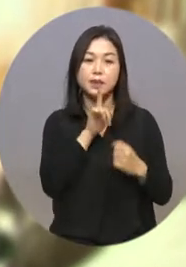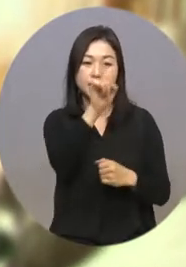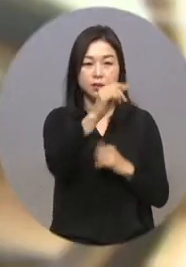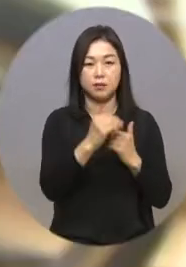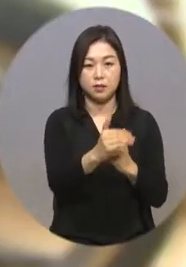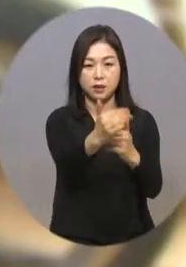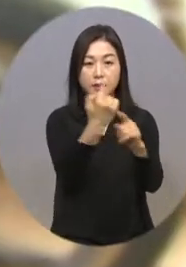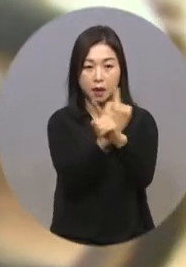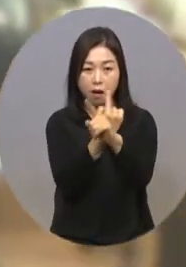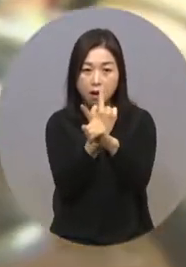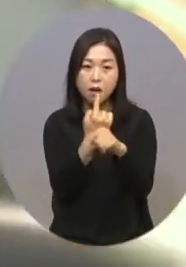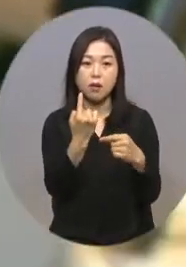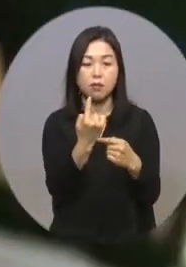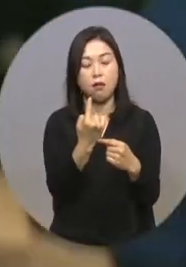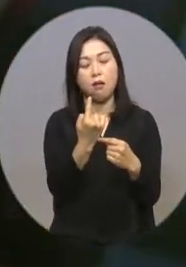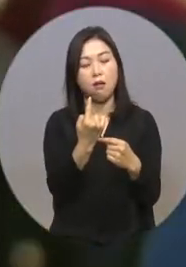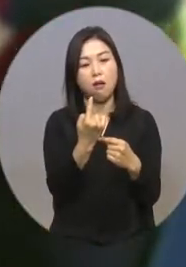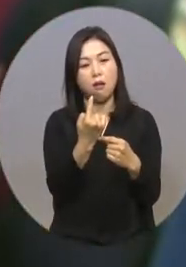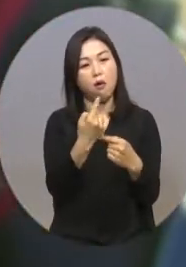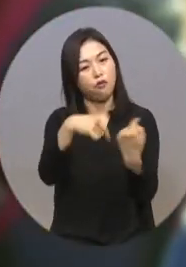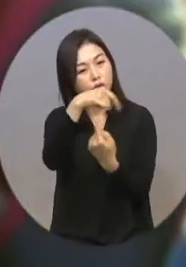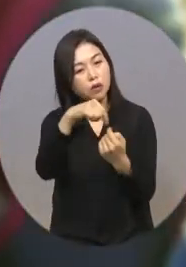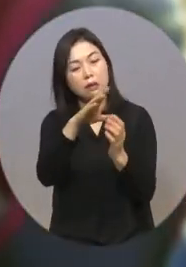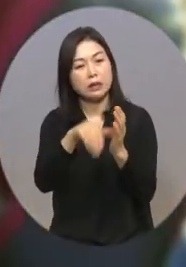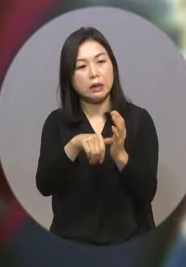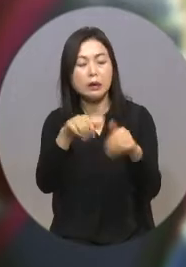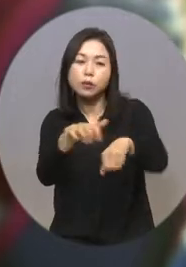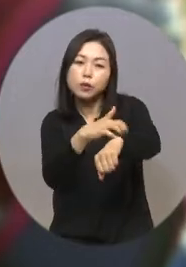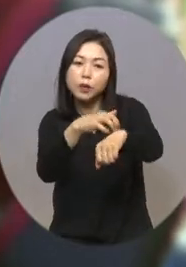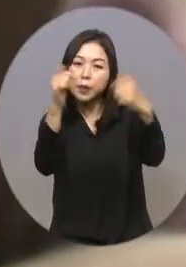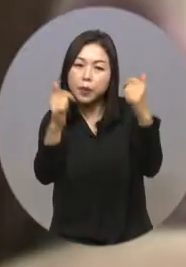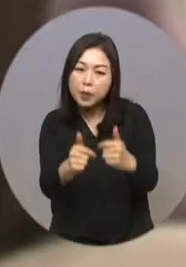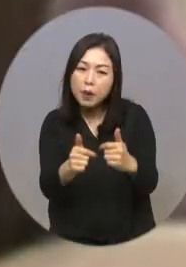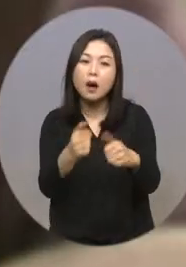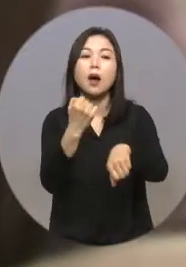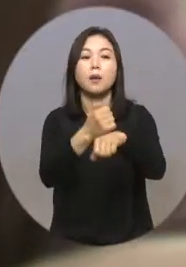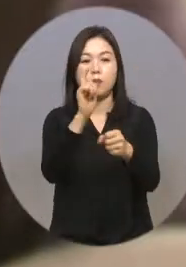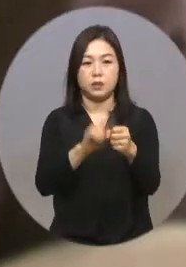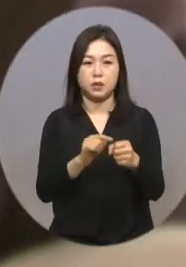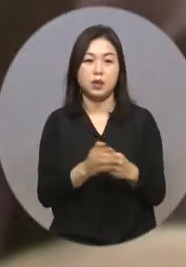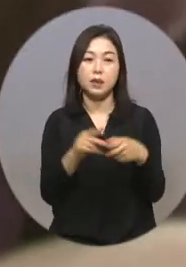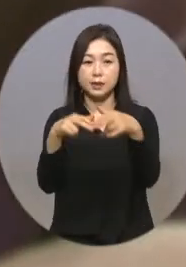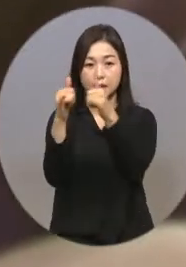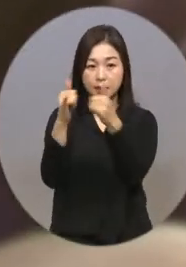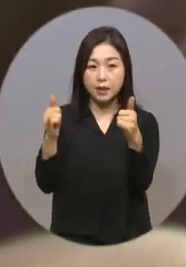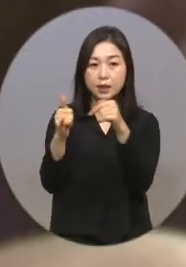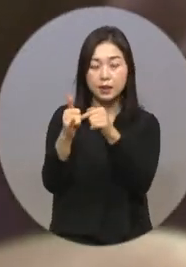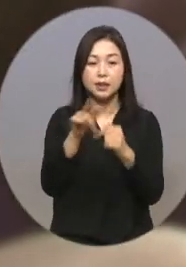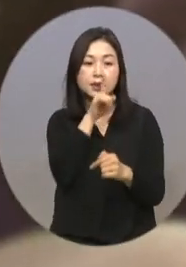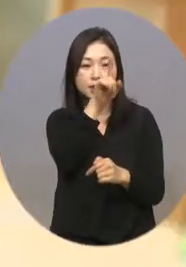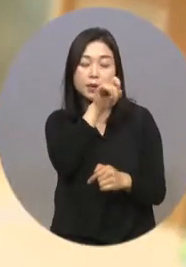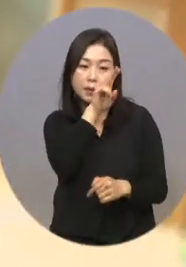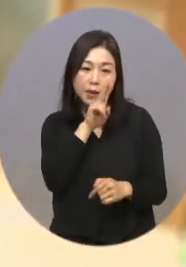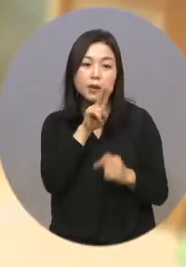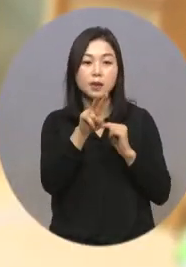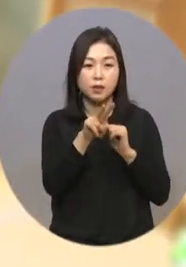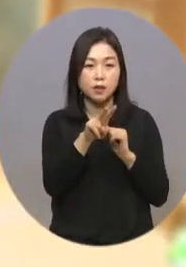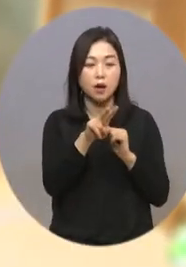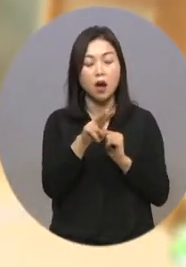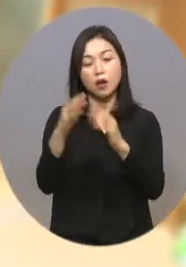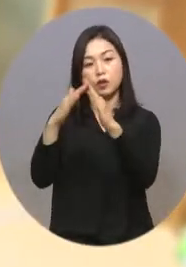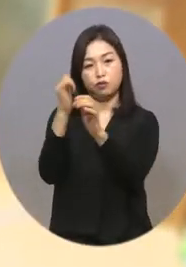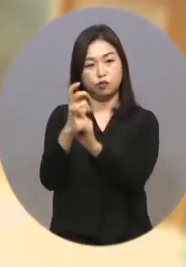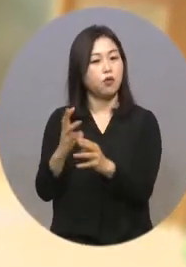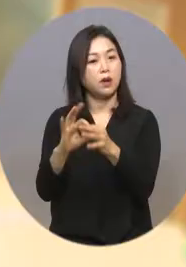제도 운영상 미비점을 개선 하기 위해 마련됐습니다 1 따라 장애인들을 신청 편의를 높이기 위해 주소 질